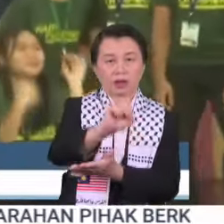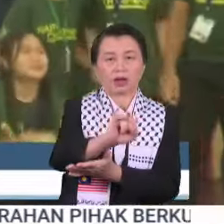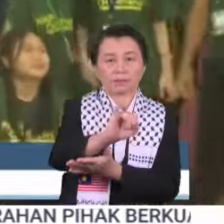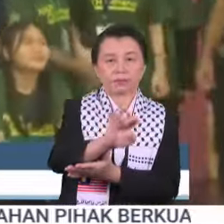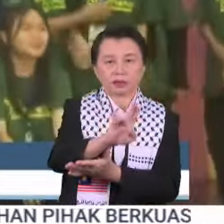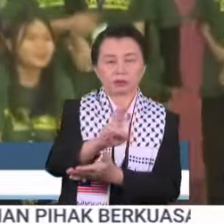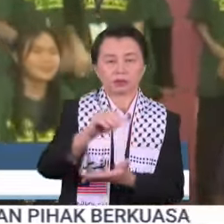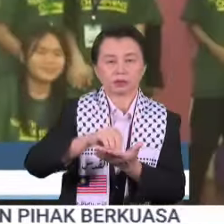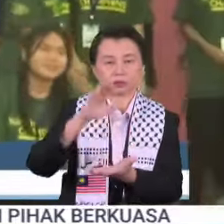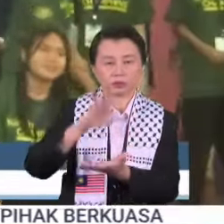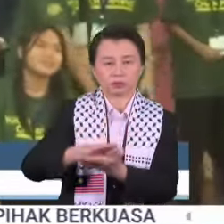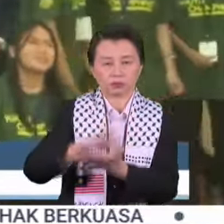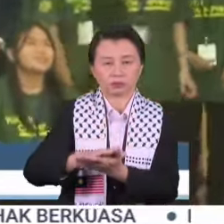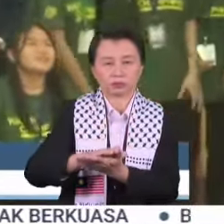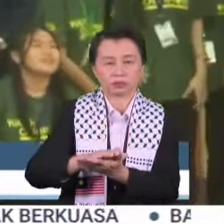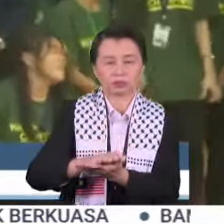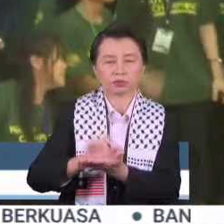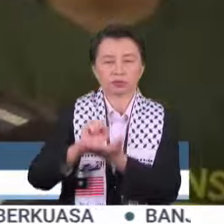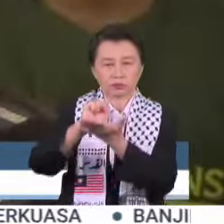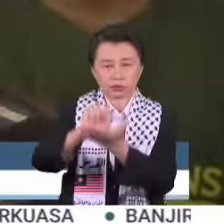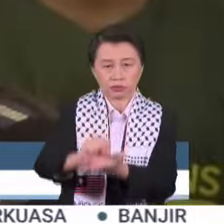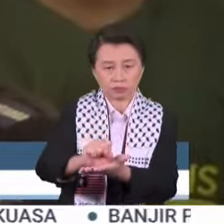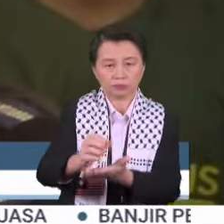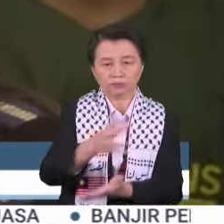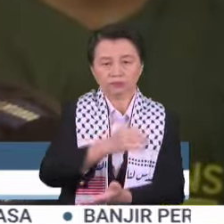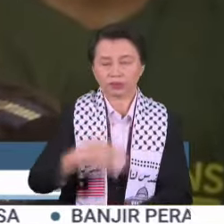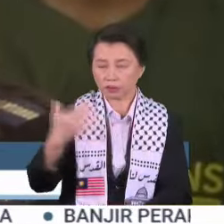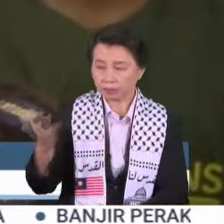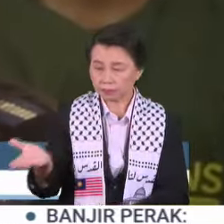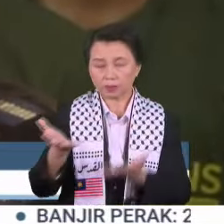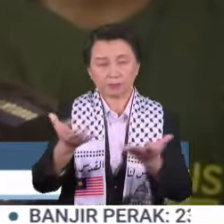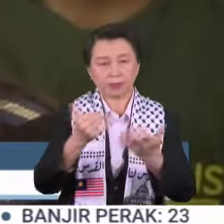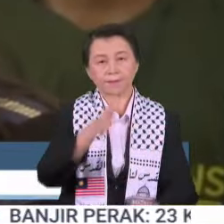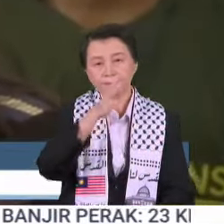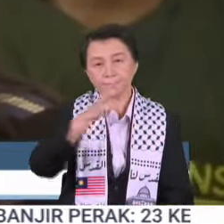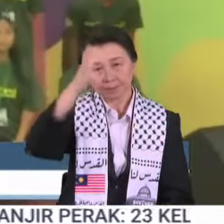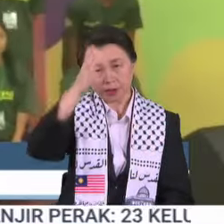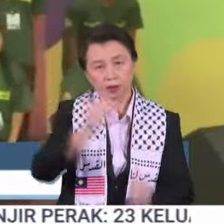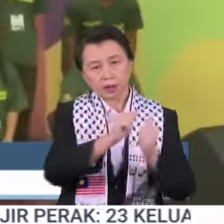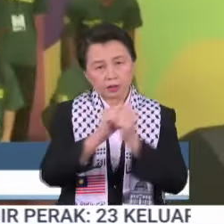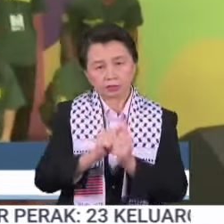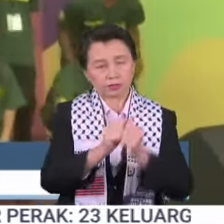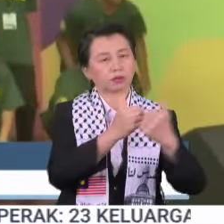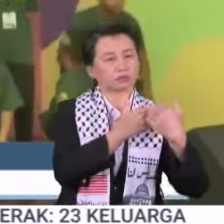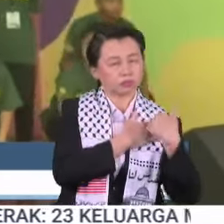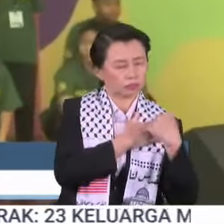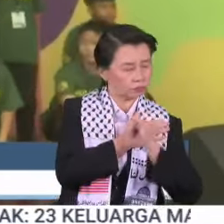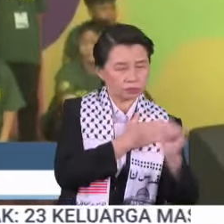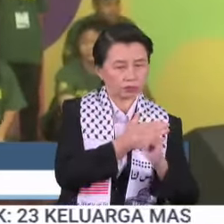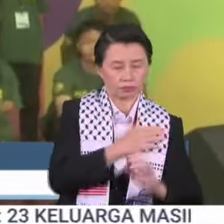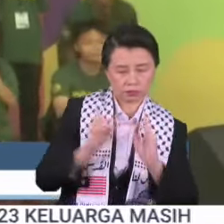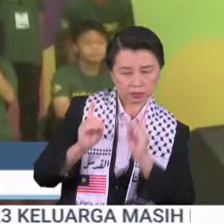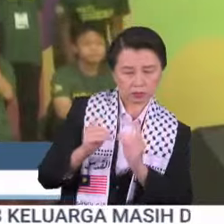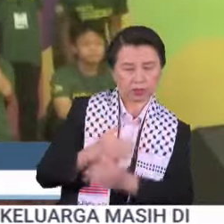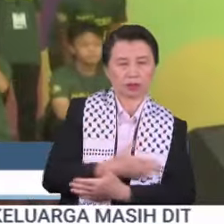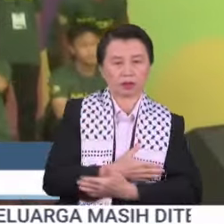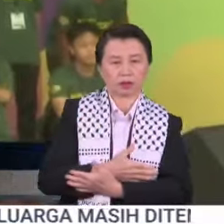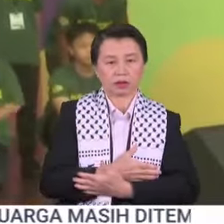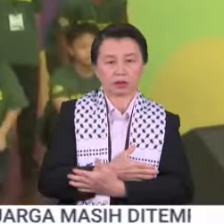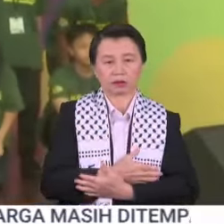di SMK Bukit Asik Sibu. Sementara itu, beliau juga mahu ibu bapa sama-sama memainkan peranan dalam mendidik